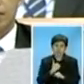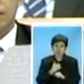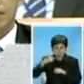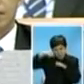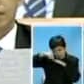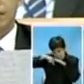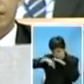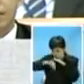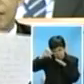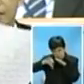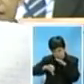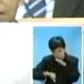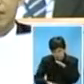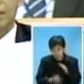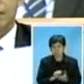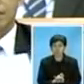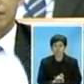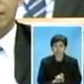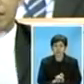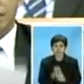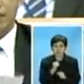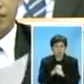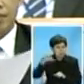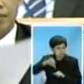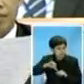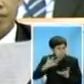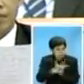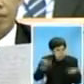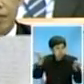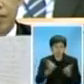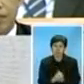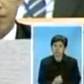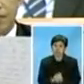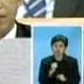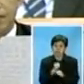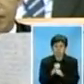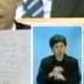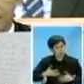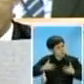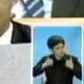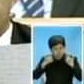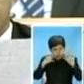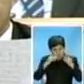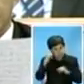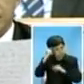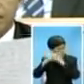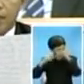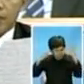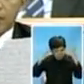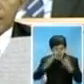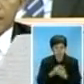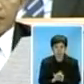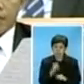ลงไปอีก3ชั่วโคตรประสบแต่ความชิบหายวิบัติหาความสุขความเจริญไม่